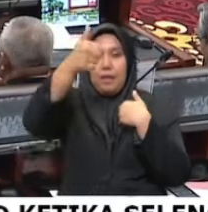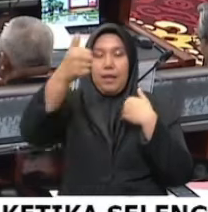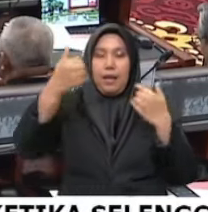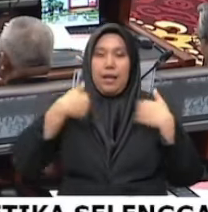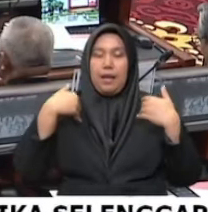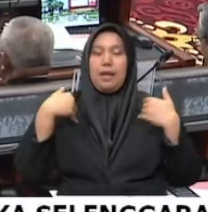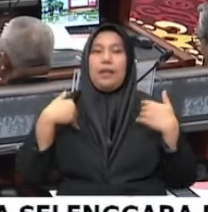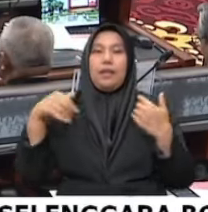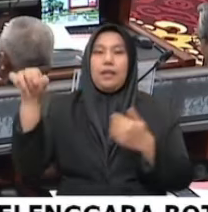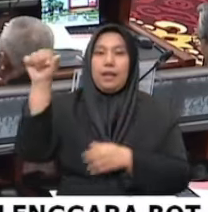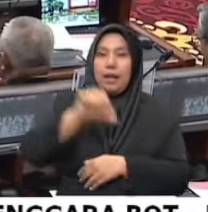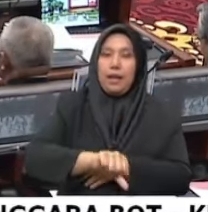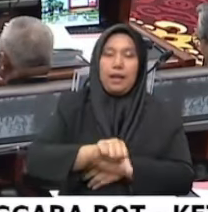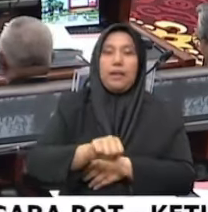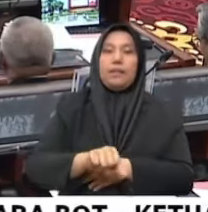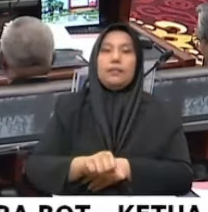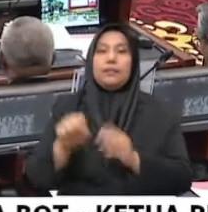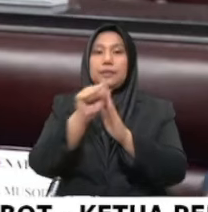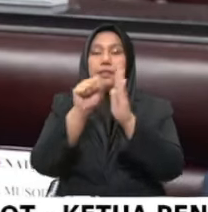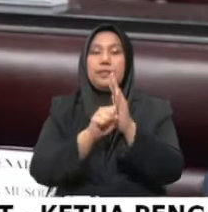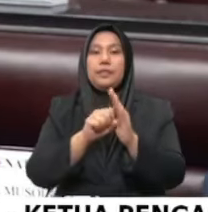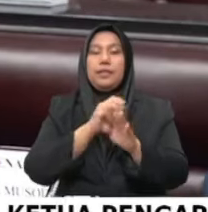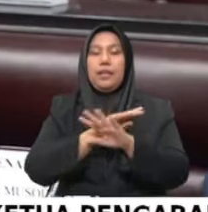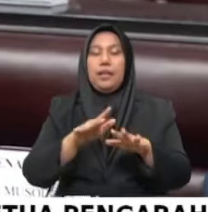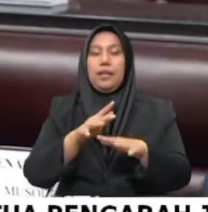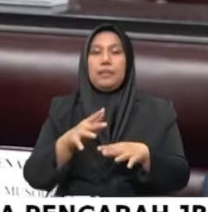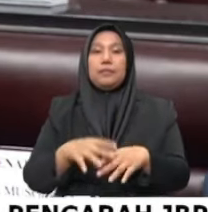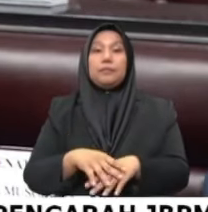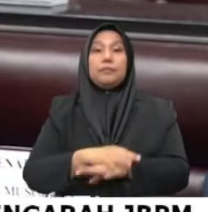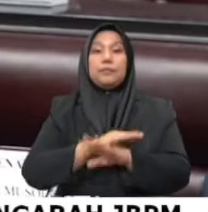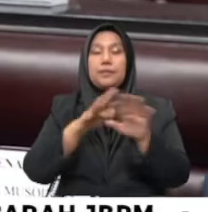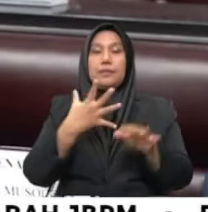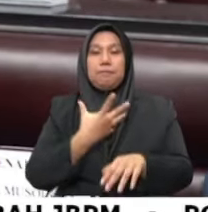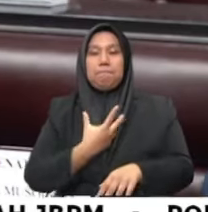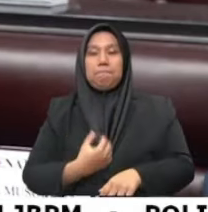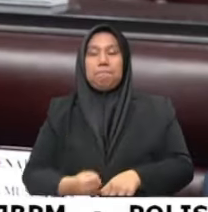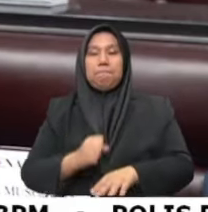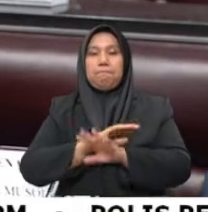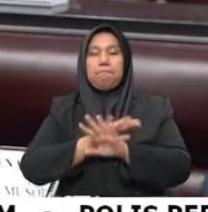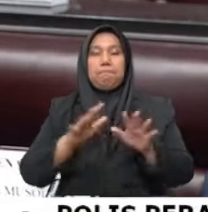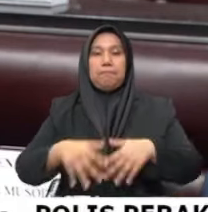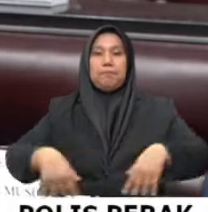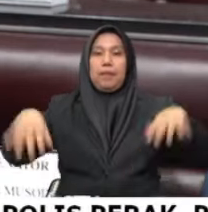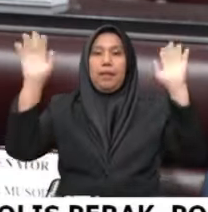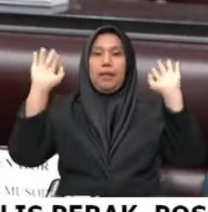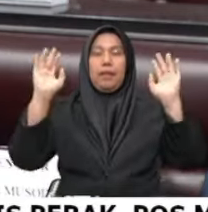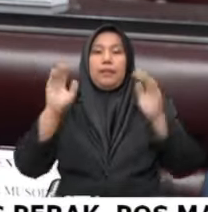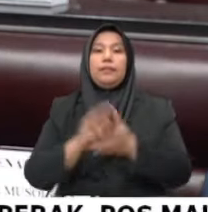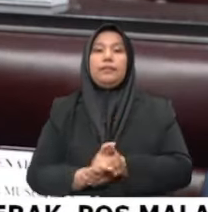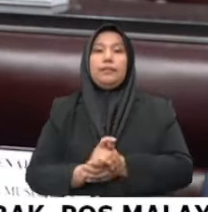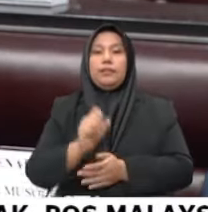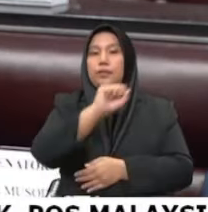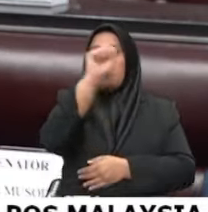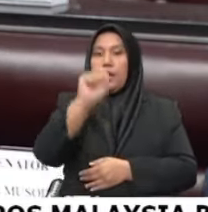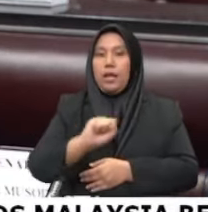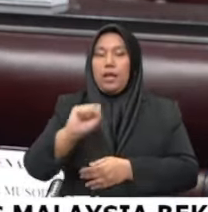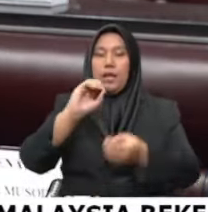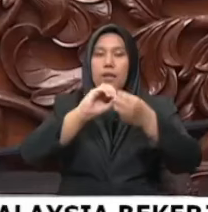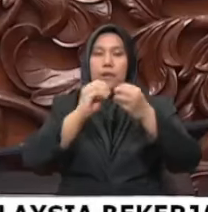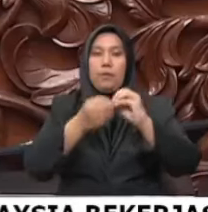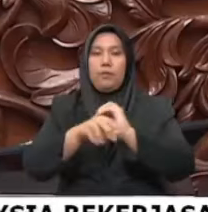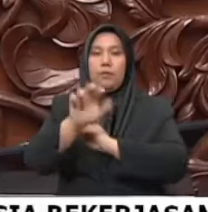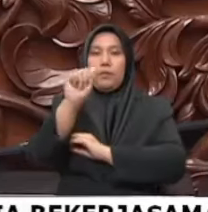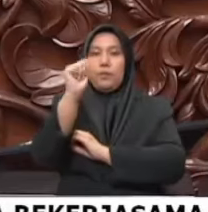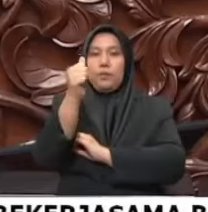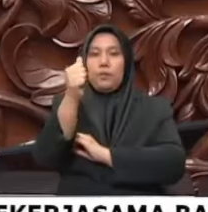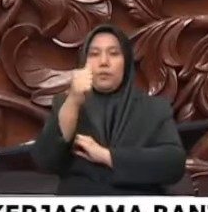jangan kita mengeluh. Usah kecewa, usah mengalah. Soalan saya nombor 10. Kalaulah